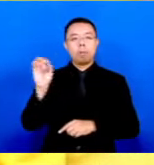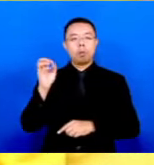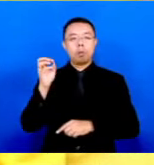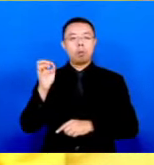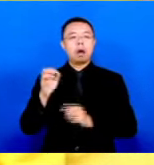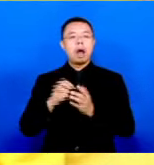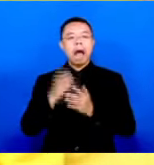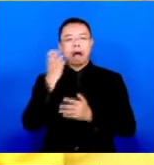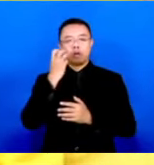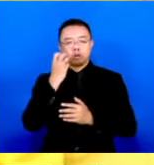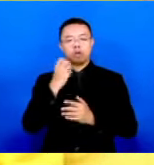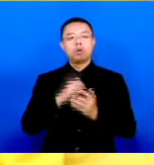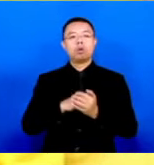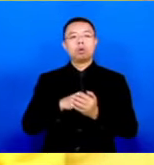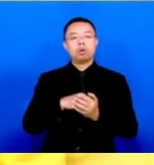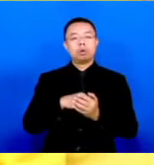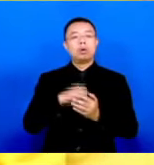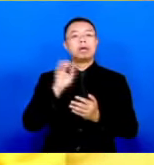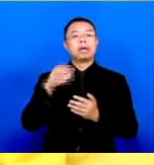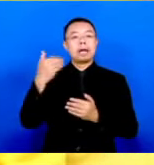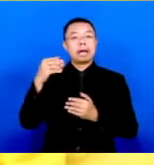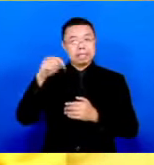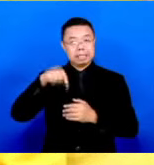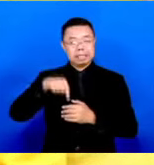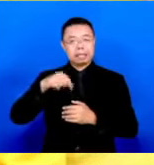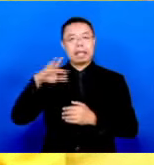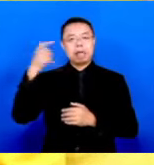20 Agustus yang akan datang.